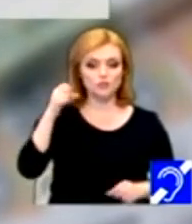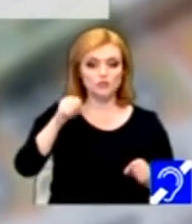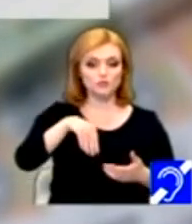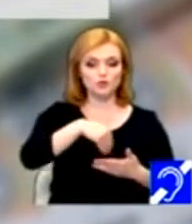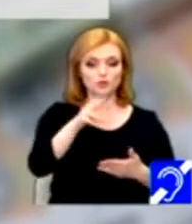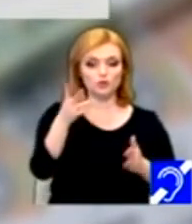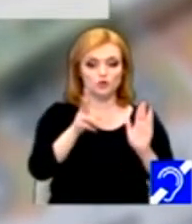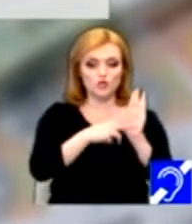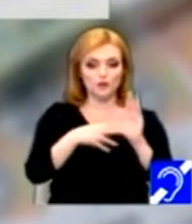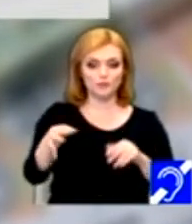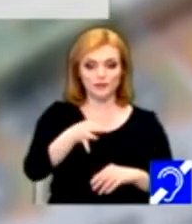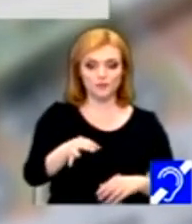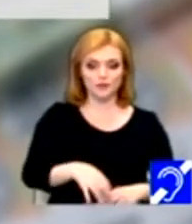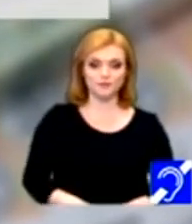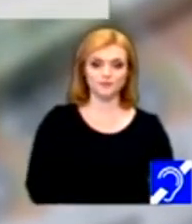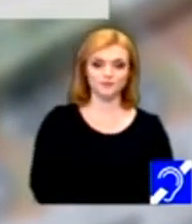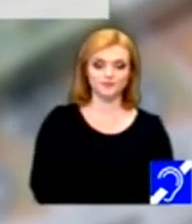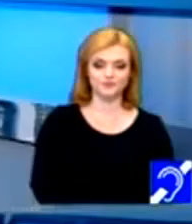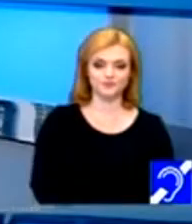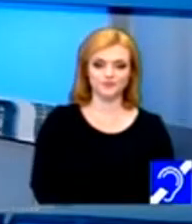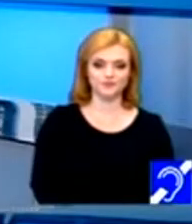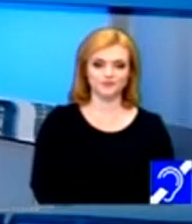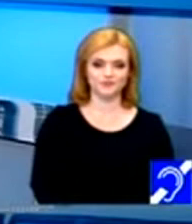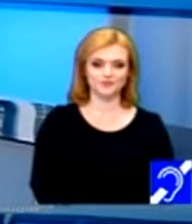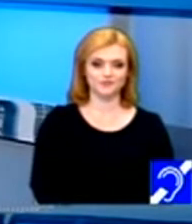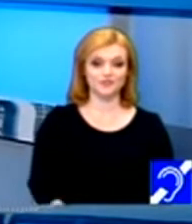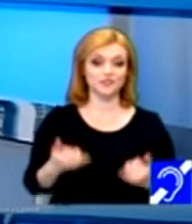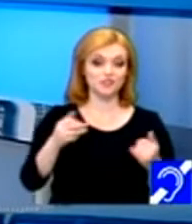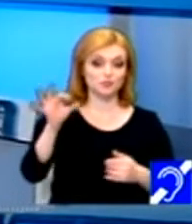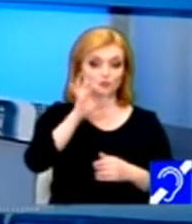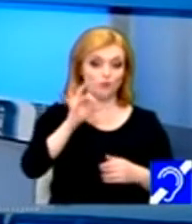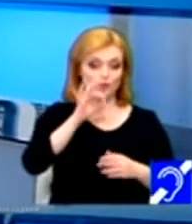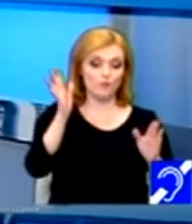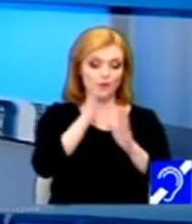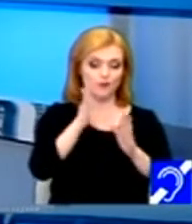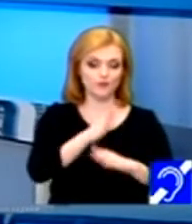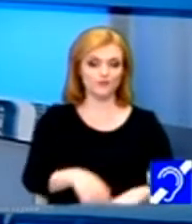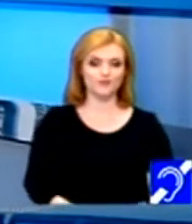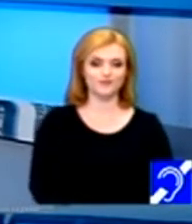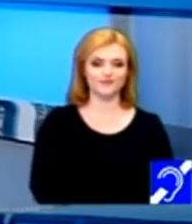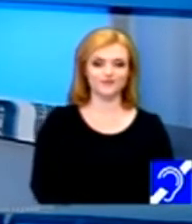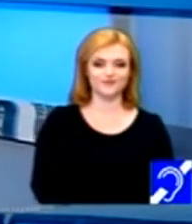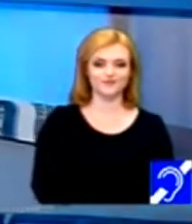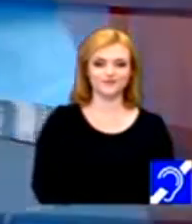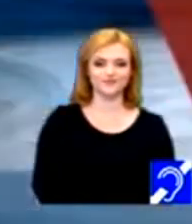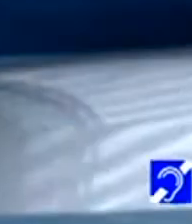se va tranzacționa cu 27 de bani. Iar pe final să vedem datele meteo.